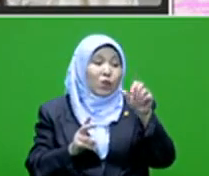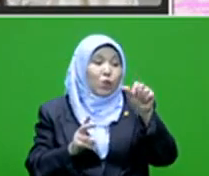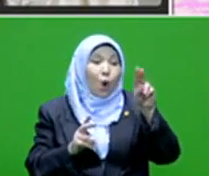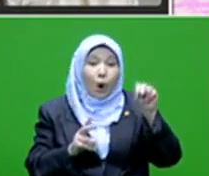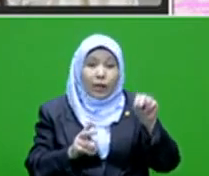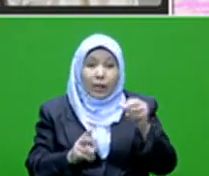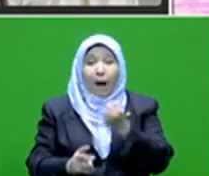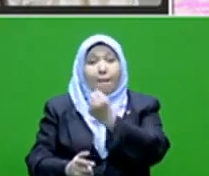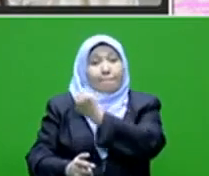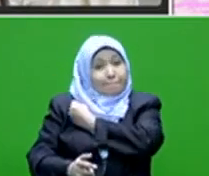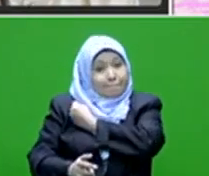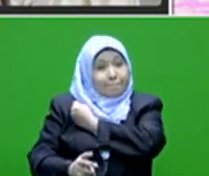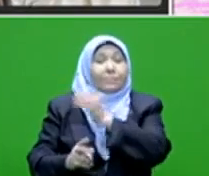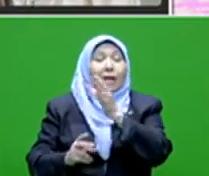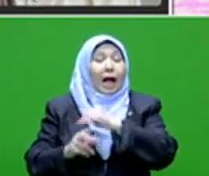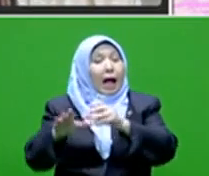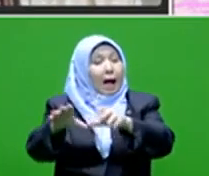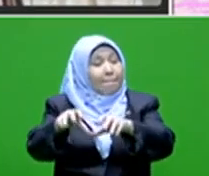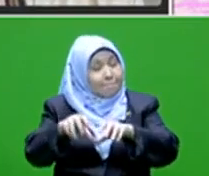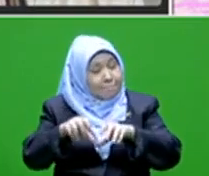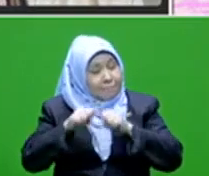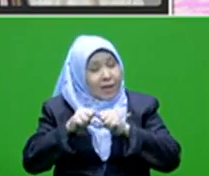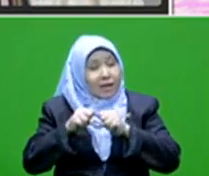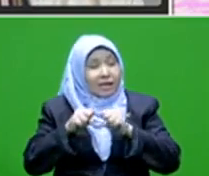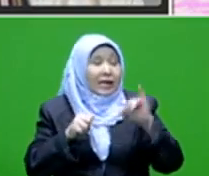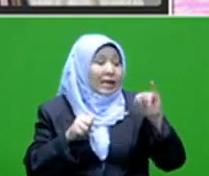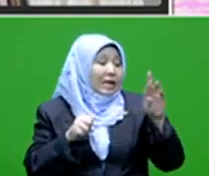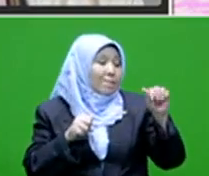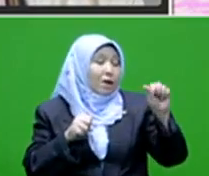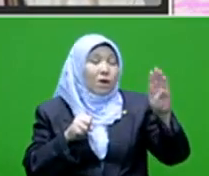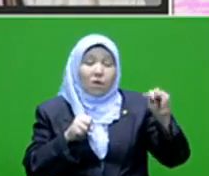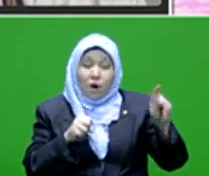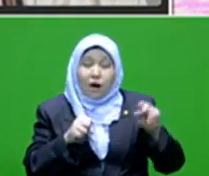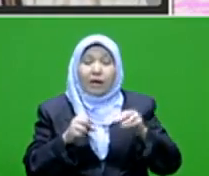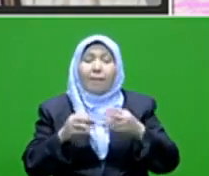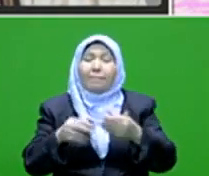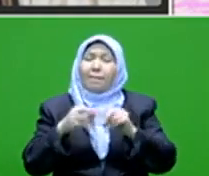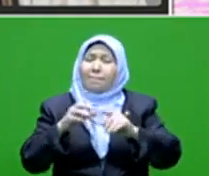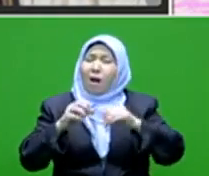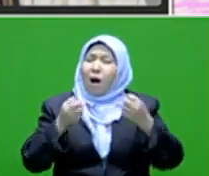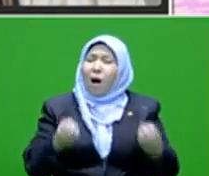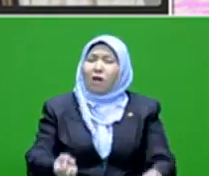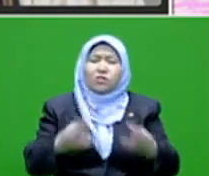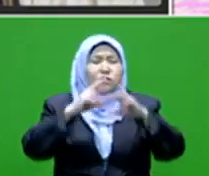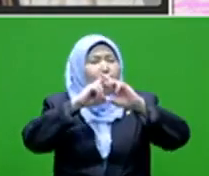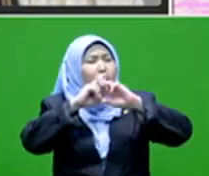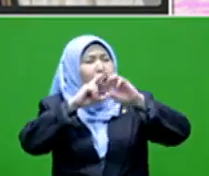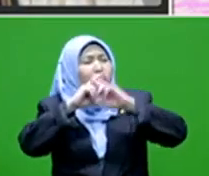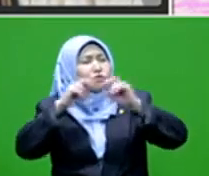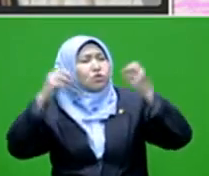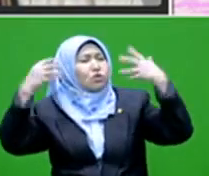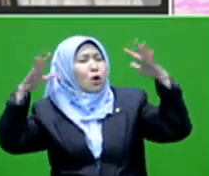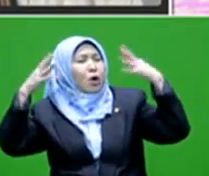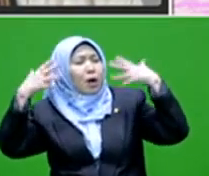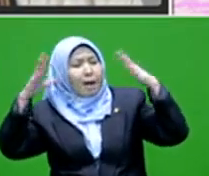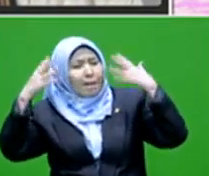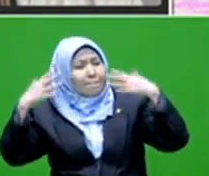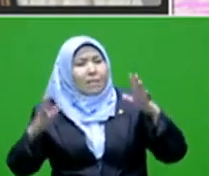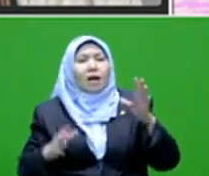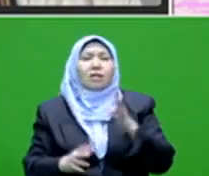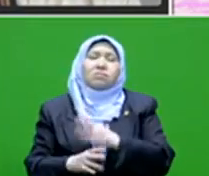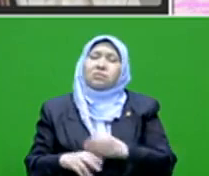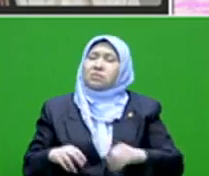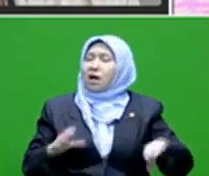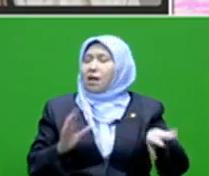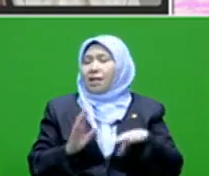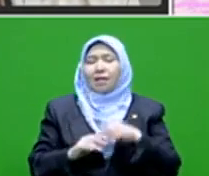kita mengambil ibrah. Kita kata apa, surah yang mempunyai rahsia yang begitu hebat. Makin banyak dibaca, Ustaz Fah kata,